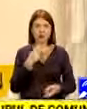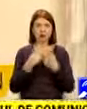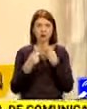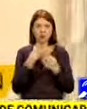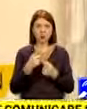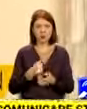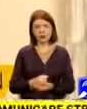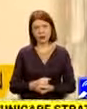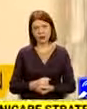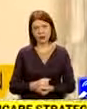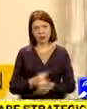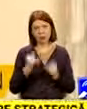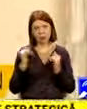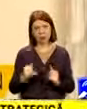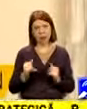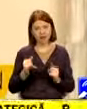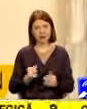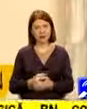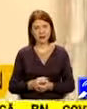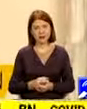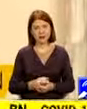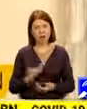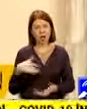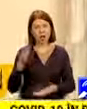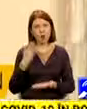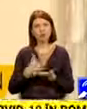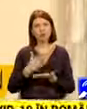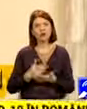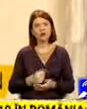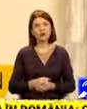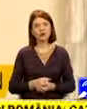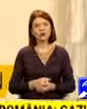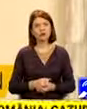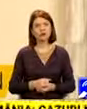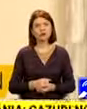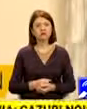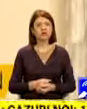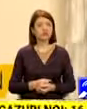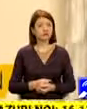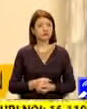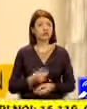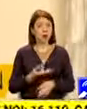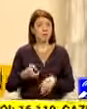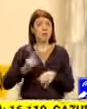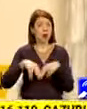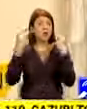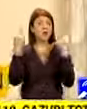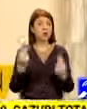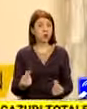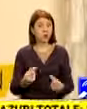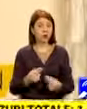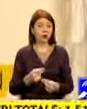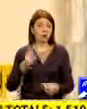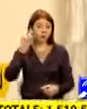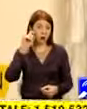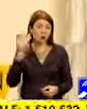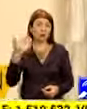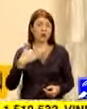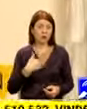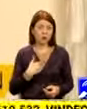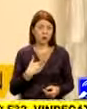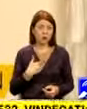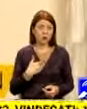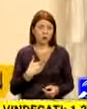Discuțiile de astăzi au fost considerabil mai bune, după părerea mea,